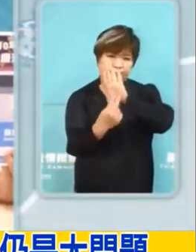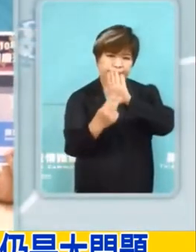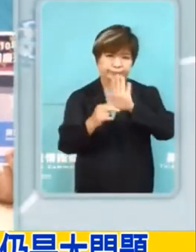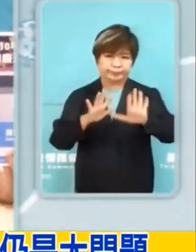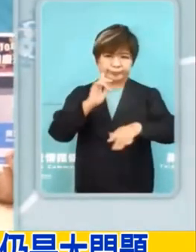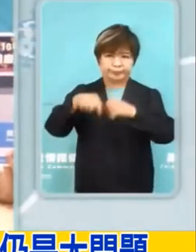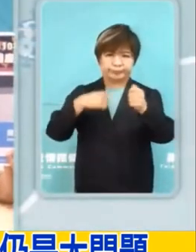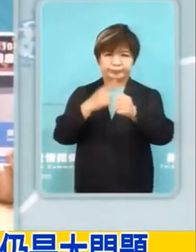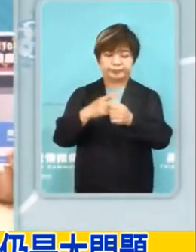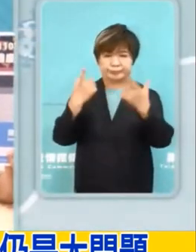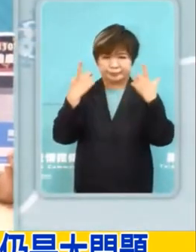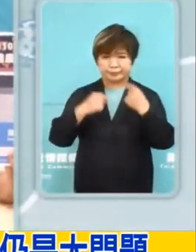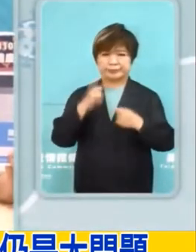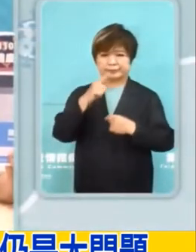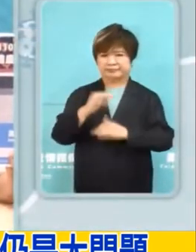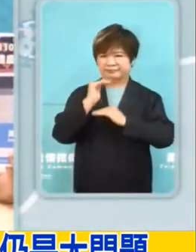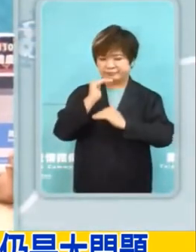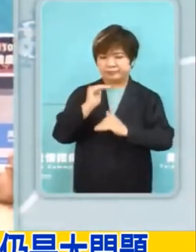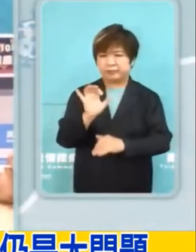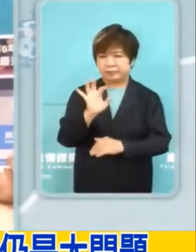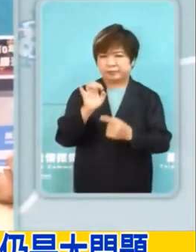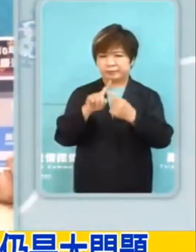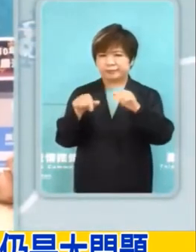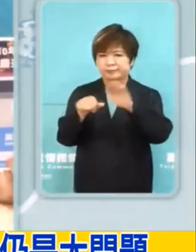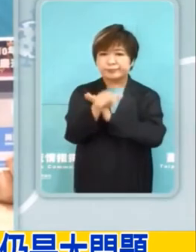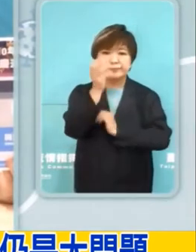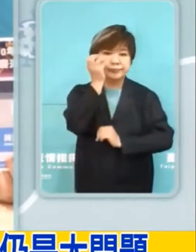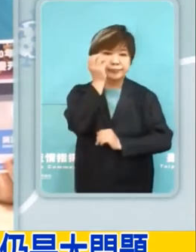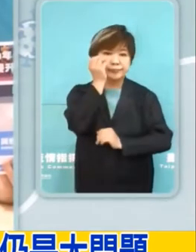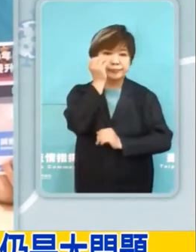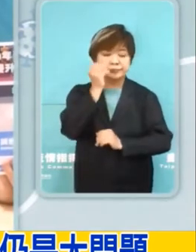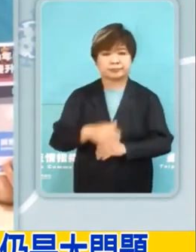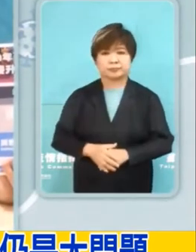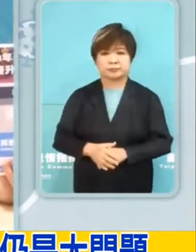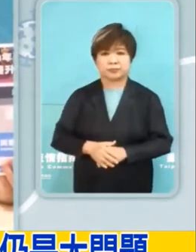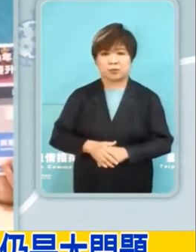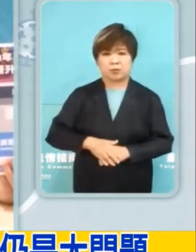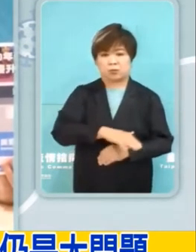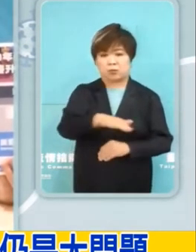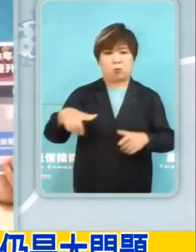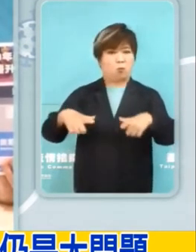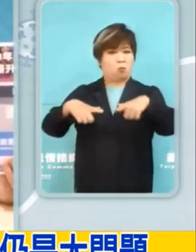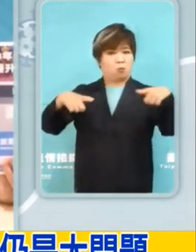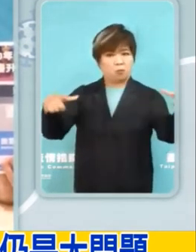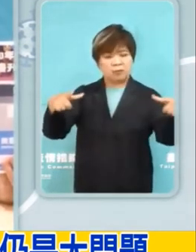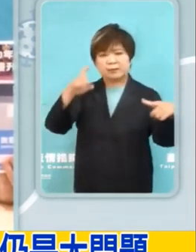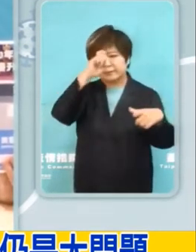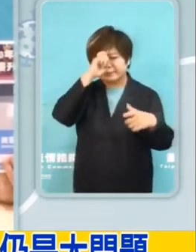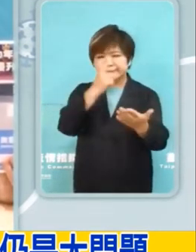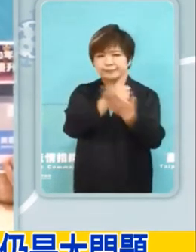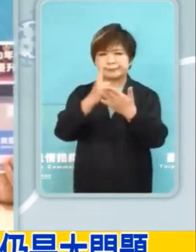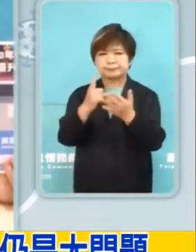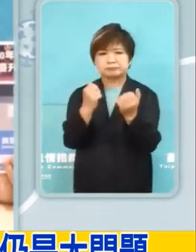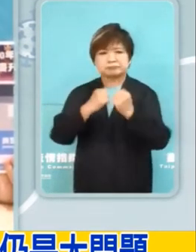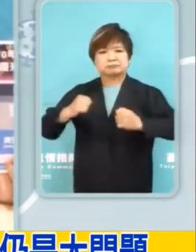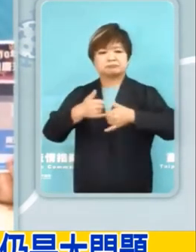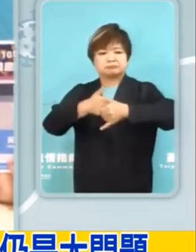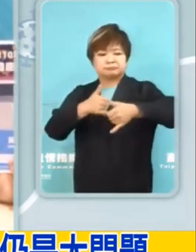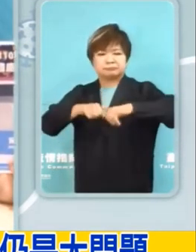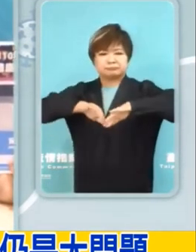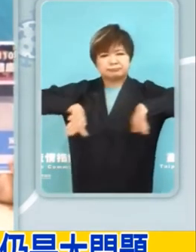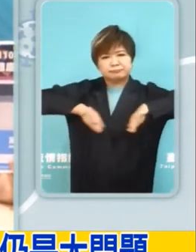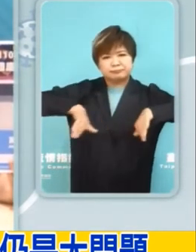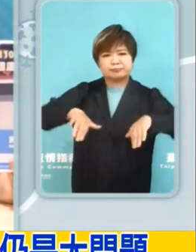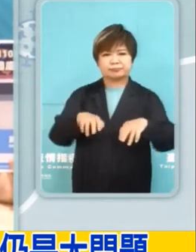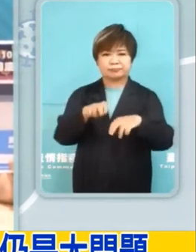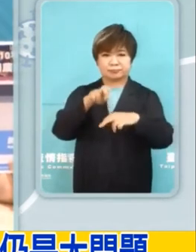只准500个人进来观礼，一个很大的广场，那为了确保大家都距离够，所以我会排